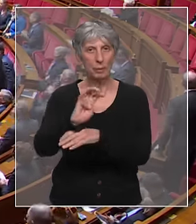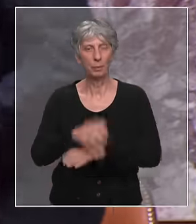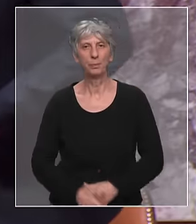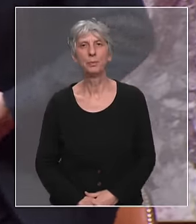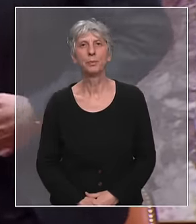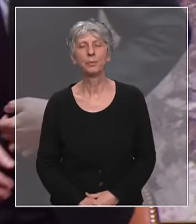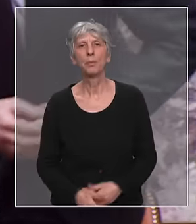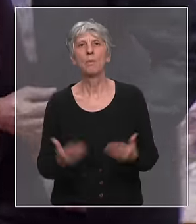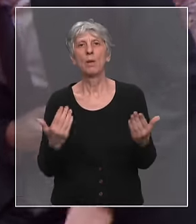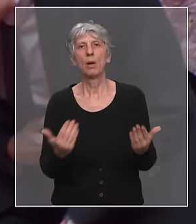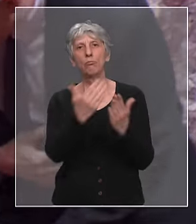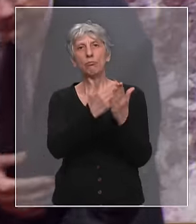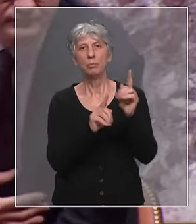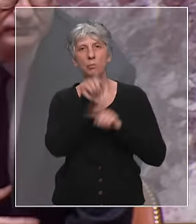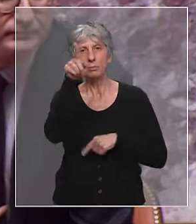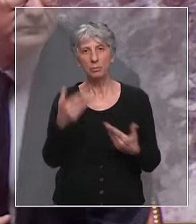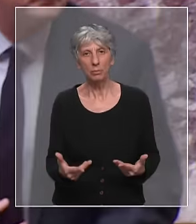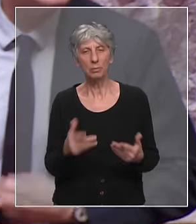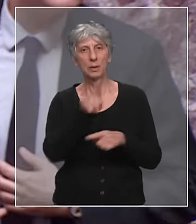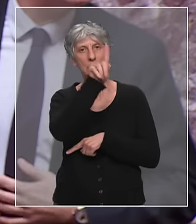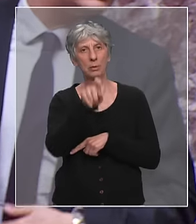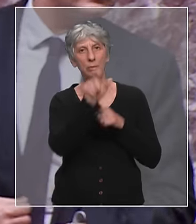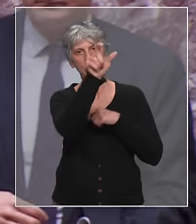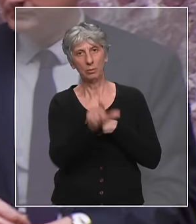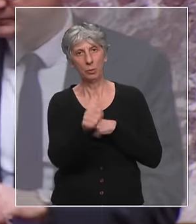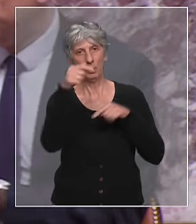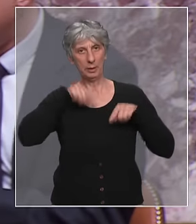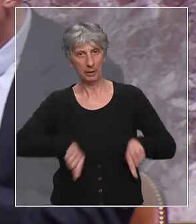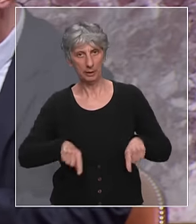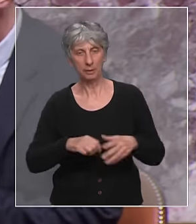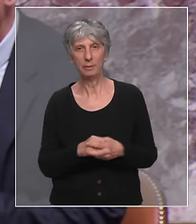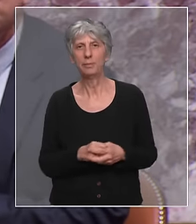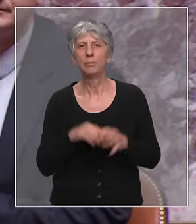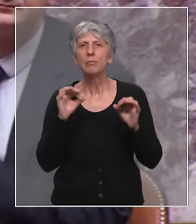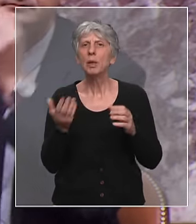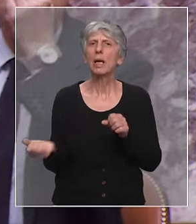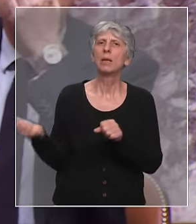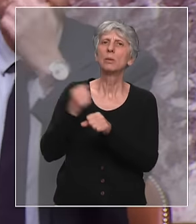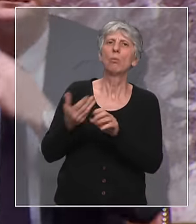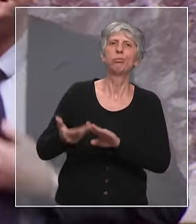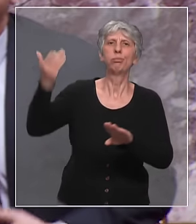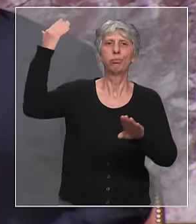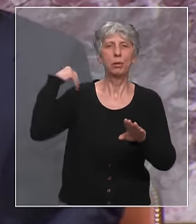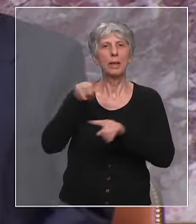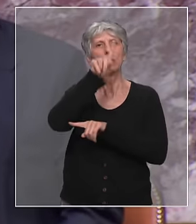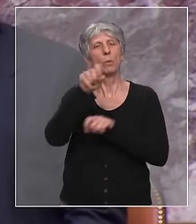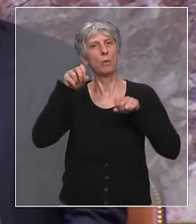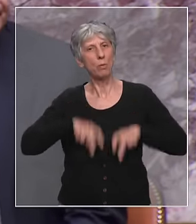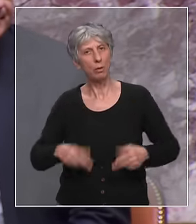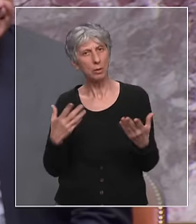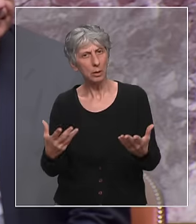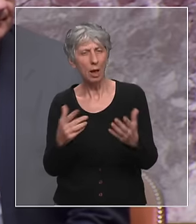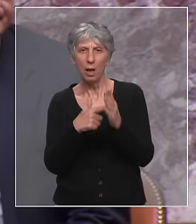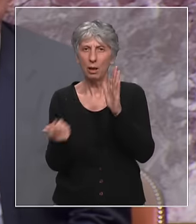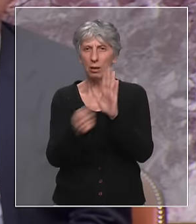L'ordre du jour appelle les questions au Premier ministre. Depuis leur création, les questions au gouvernement, qui sont un temps fort de la vie